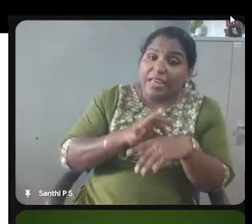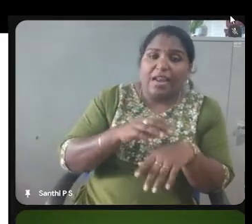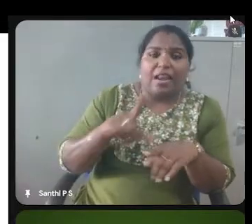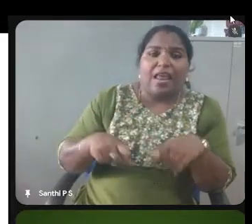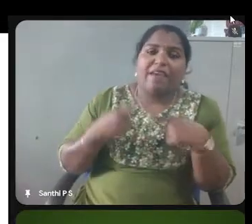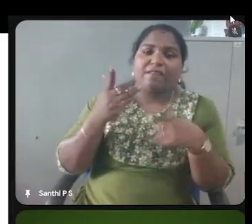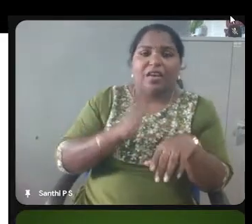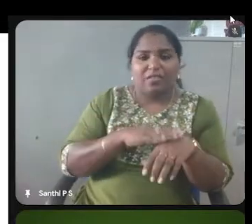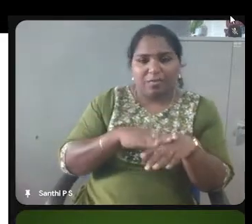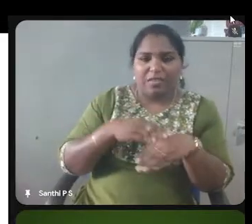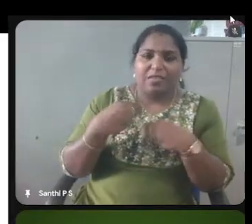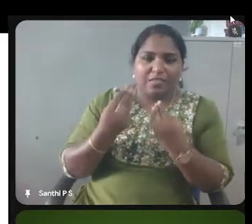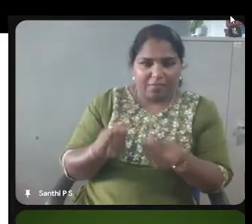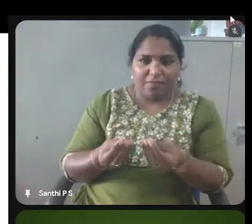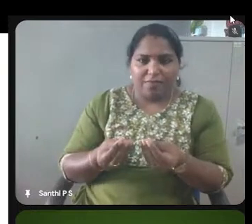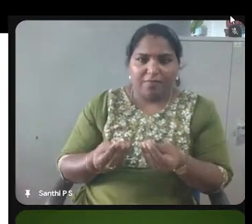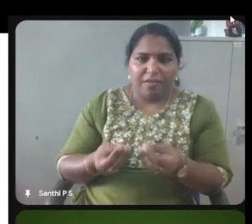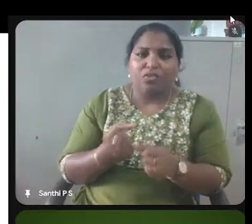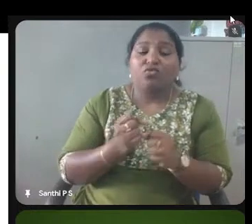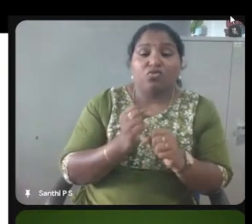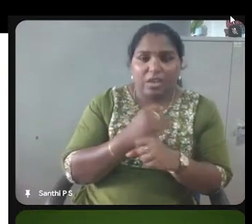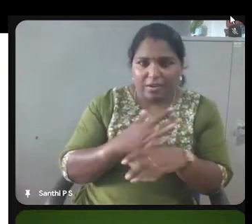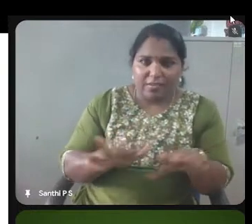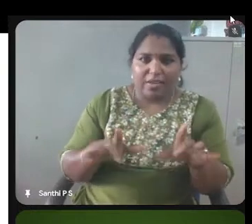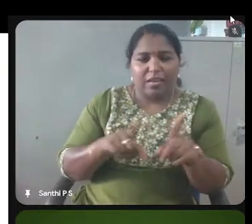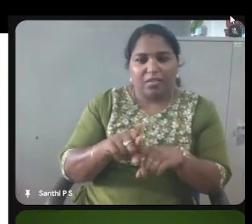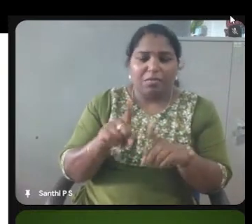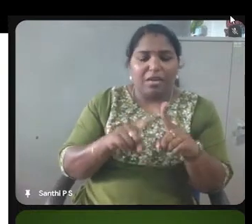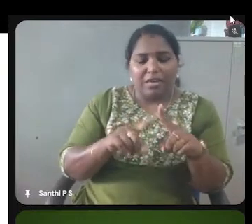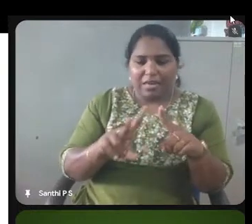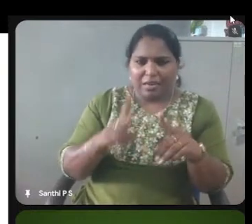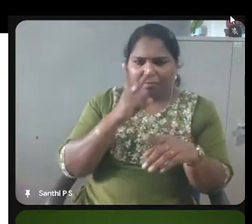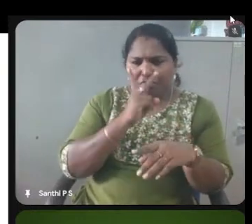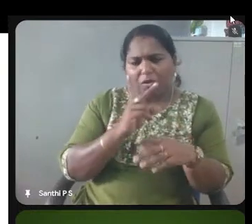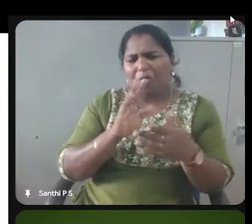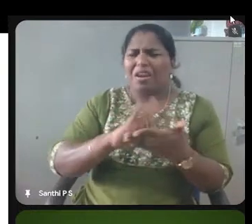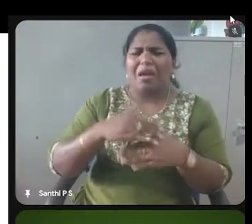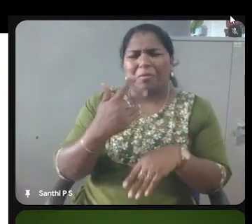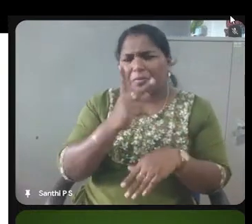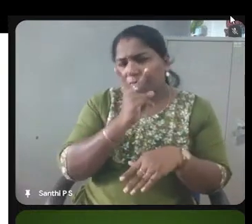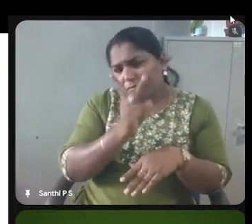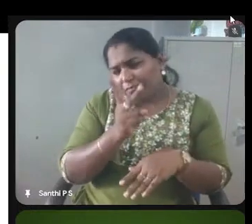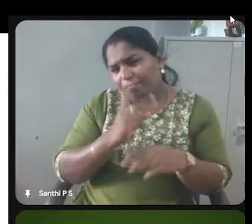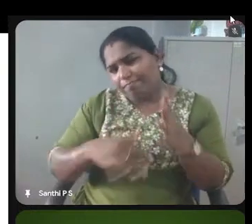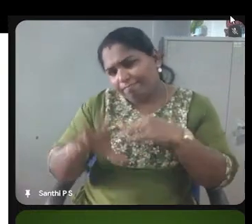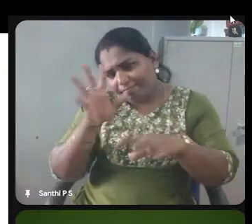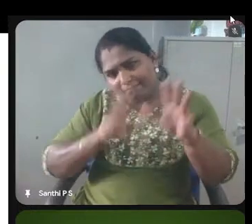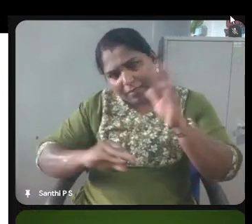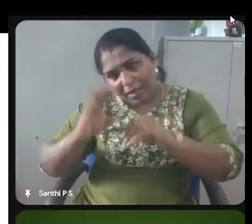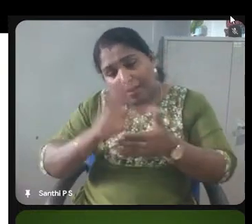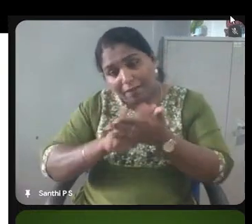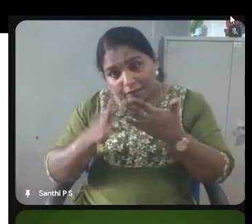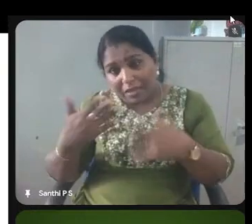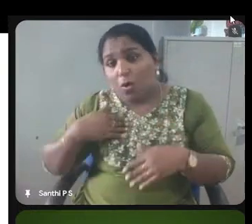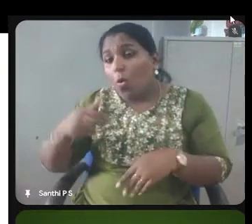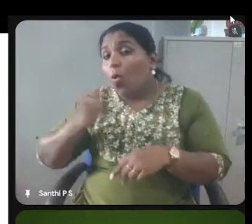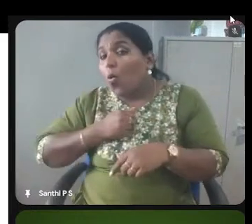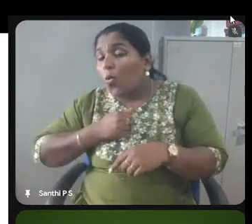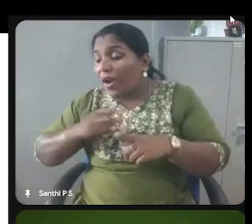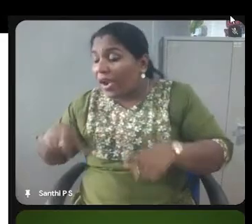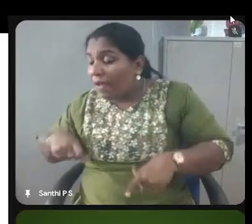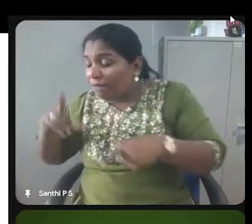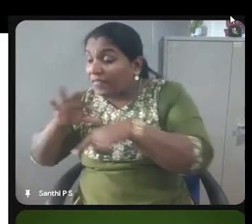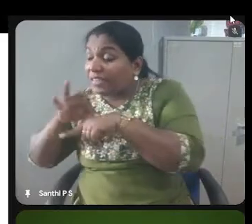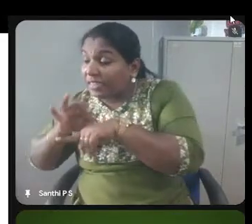എപ്പോഴും ജനറലൈസേഷൻ എന്ന് പറയും. അതായത് സ്ക്രീൻ വഴിയാണെങ്കിൽ പോലും കുട്ടി പഠിച്ച കാര്യം റിയൽ ലൈഫിലും അത് കാണിച്ചു കൊടുക്കുകയും അതിനെക്കുറിച്ച് പറഞ്ഞു